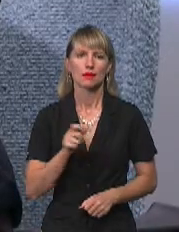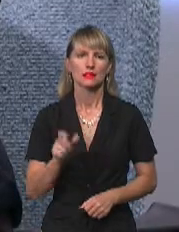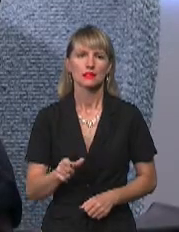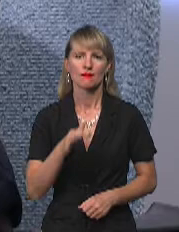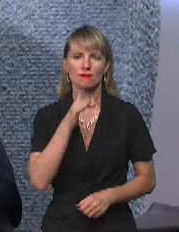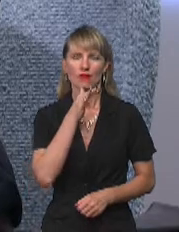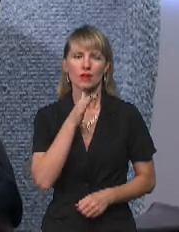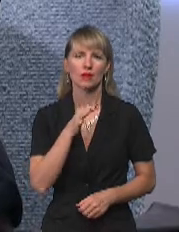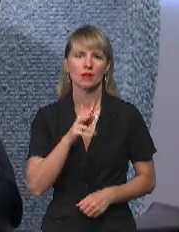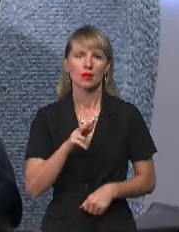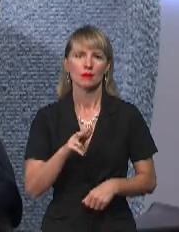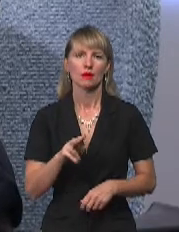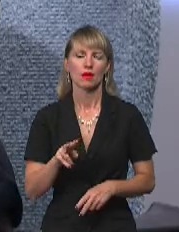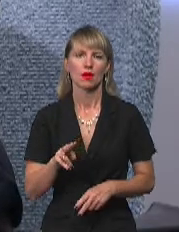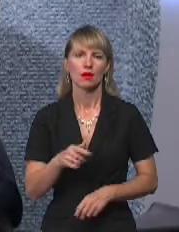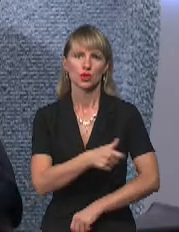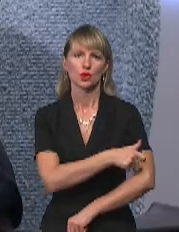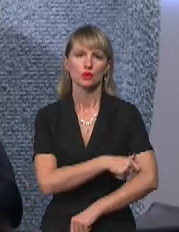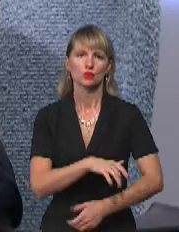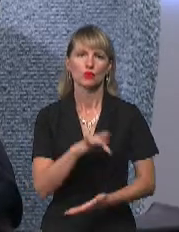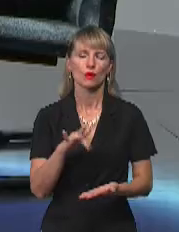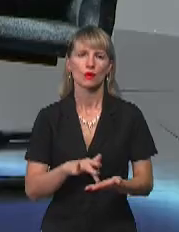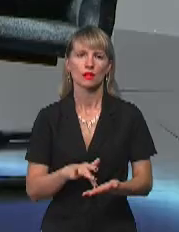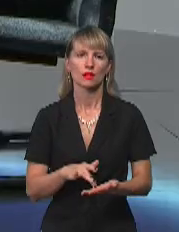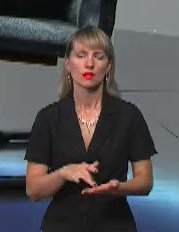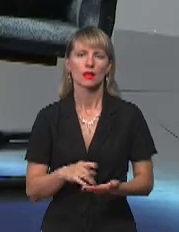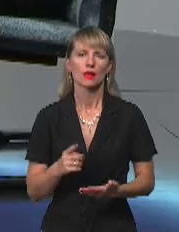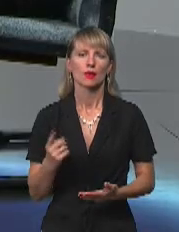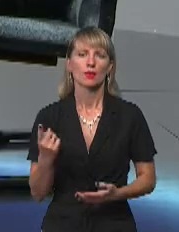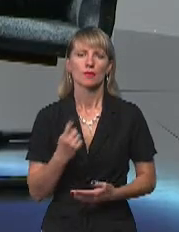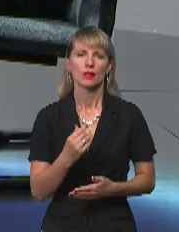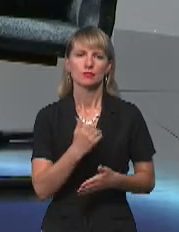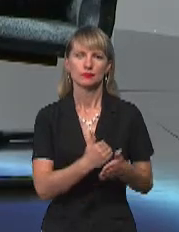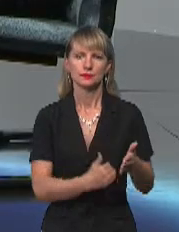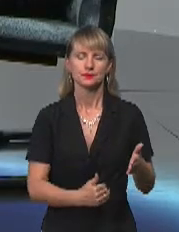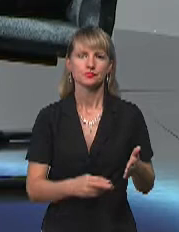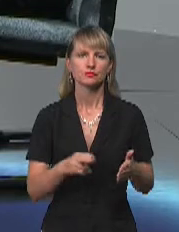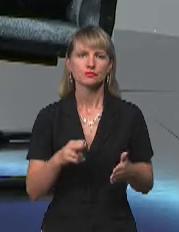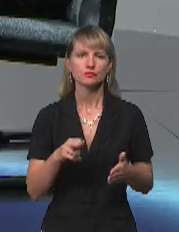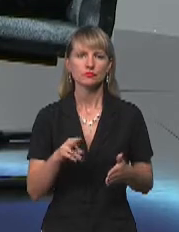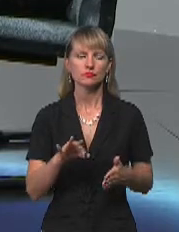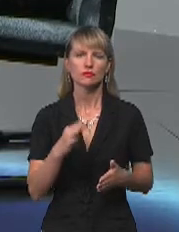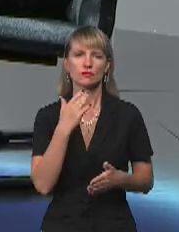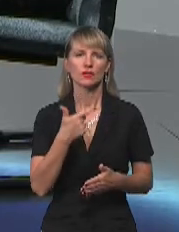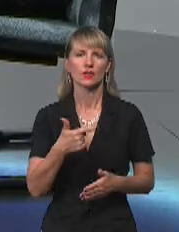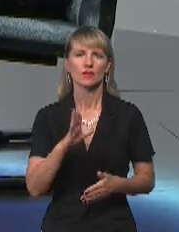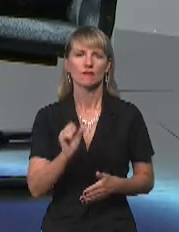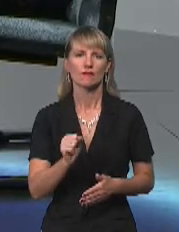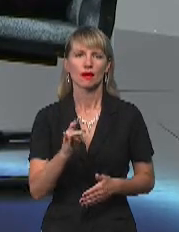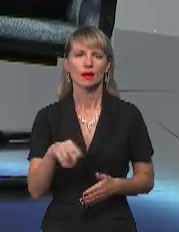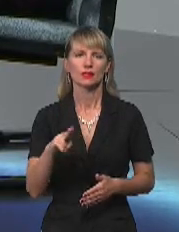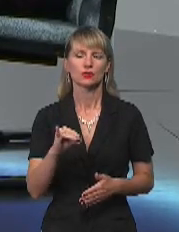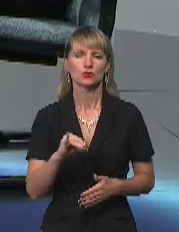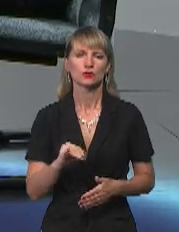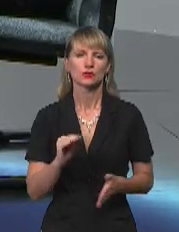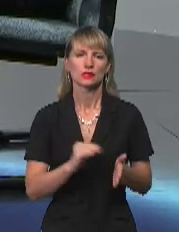час патрулювання міста? Ну, в першу чергу, якщо звертатись до саме закону про Національну гвардію, то